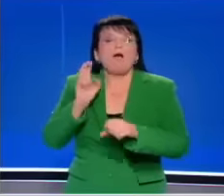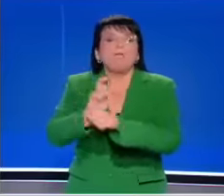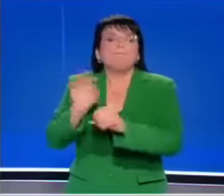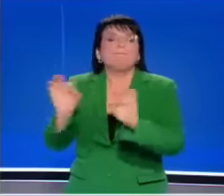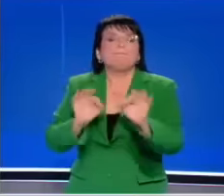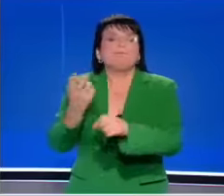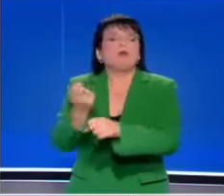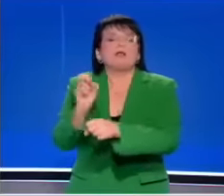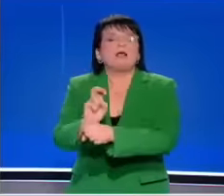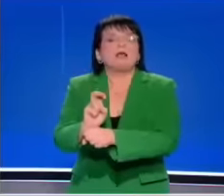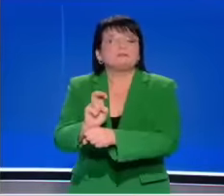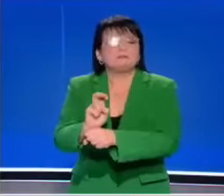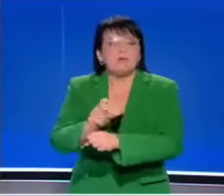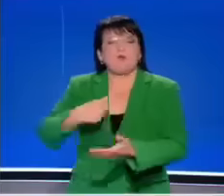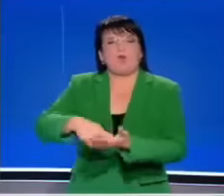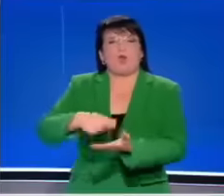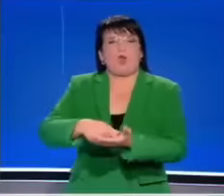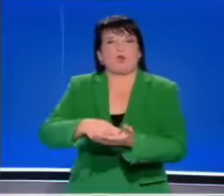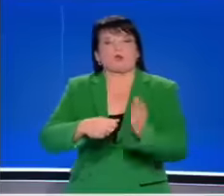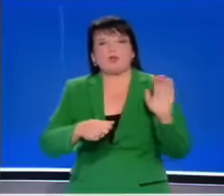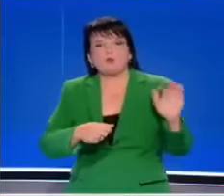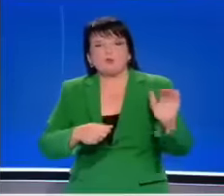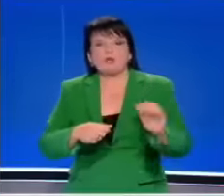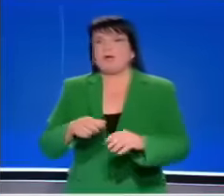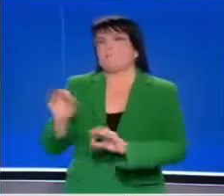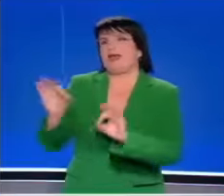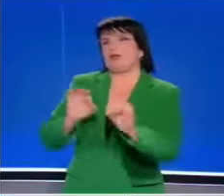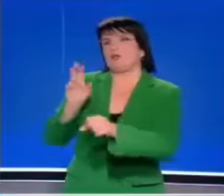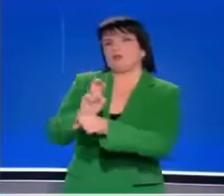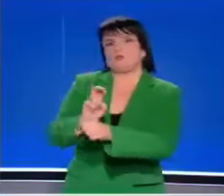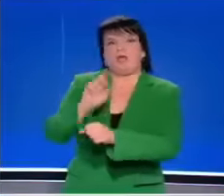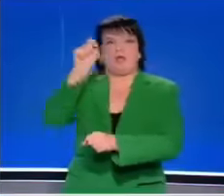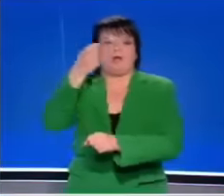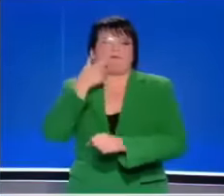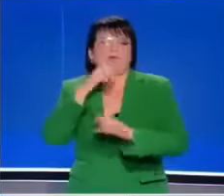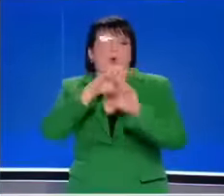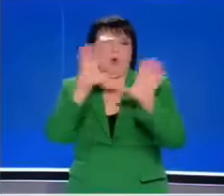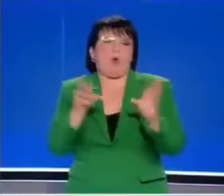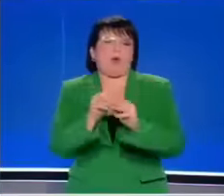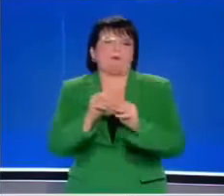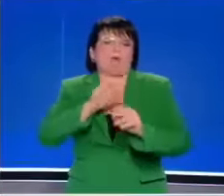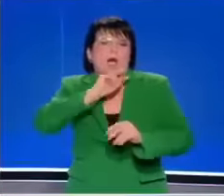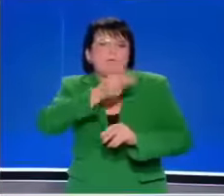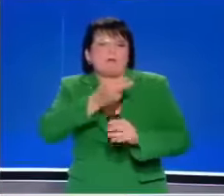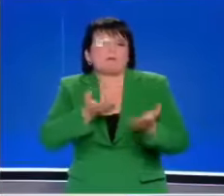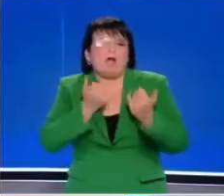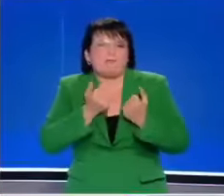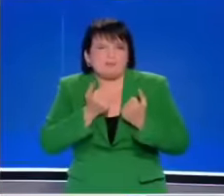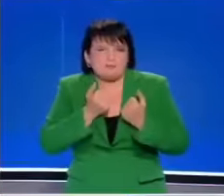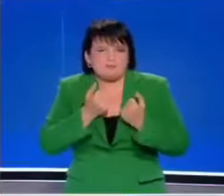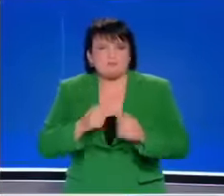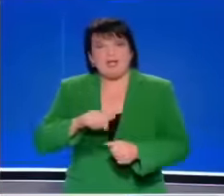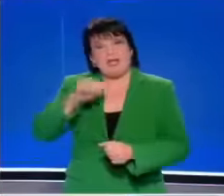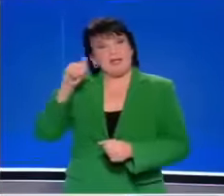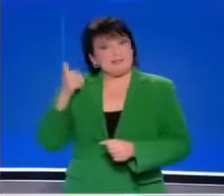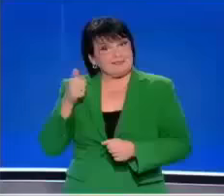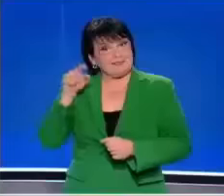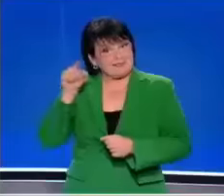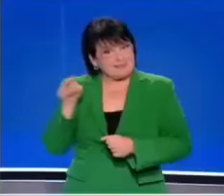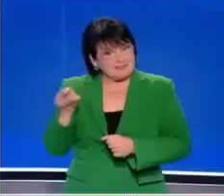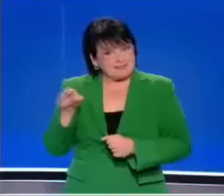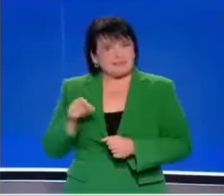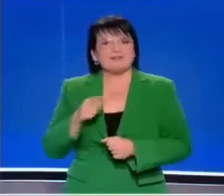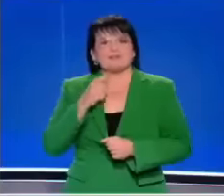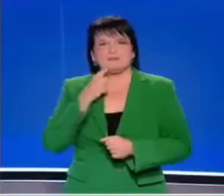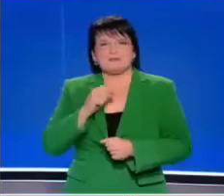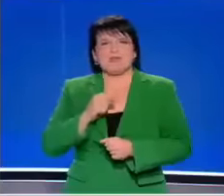ρωτάς για τη φορολογία και πόθεν σχες για το ηλεκτρικό ρεύμα πόθεν σχες δεν έχουν να πούνε κάτι άλλο χτες παρόλα αυτά εσείς το το